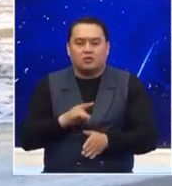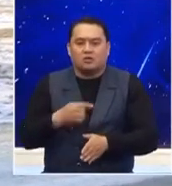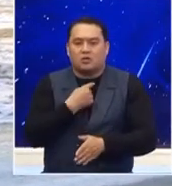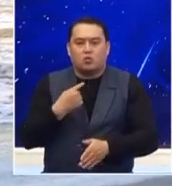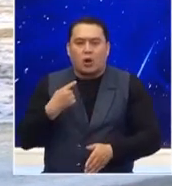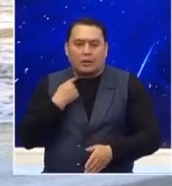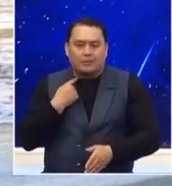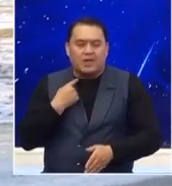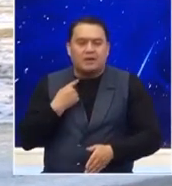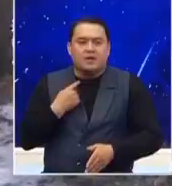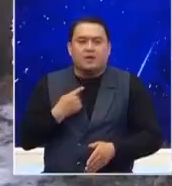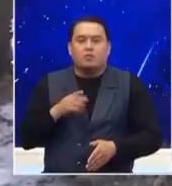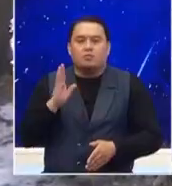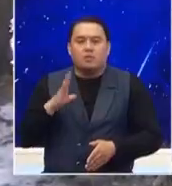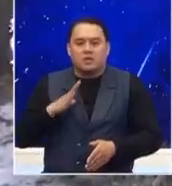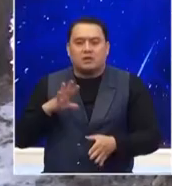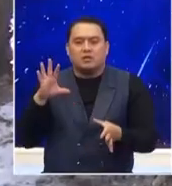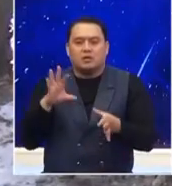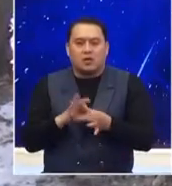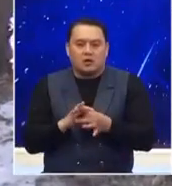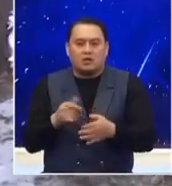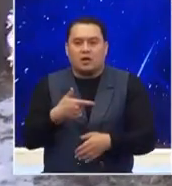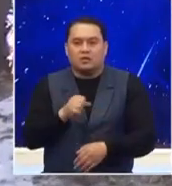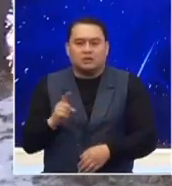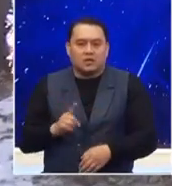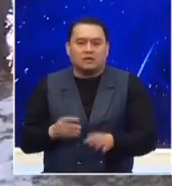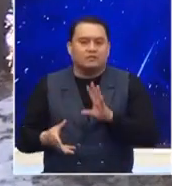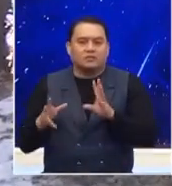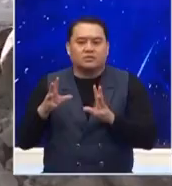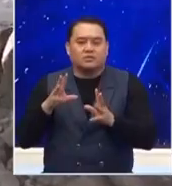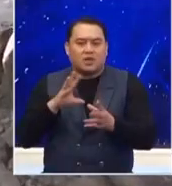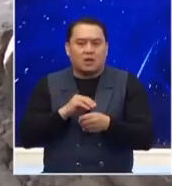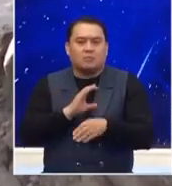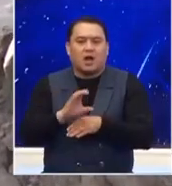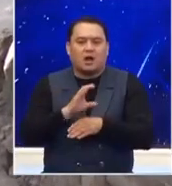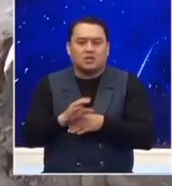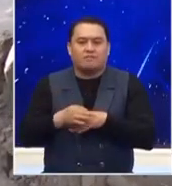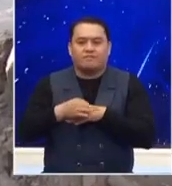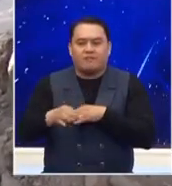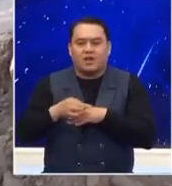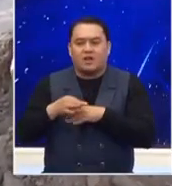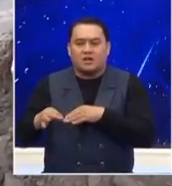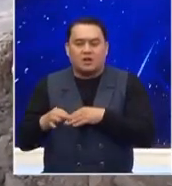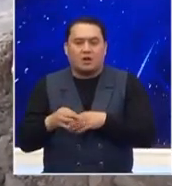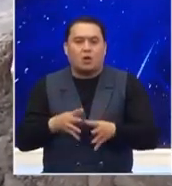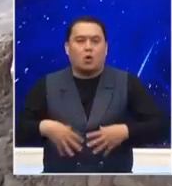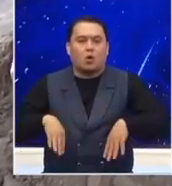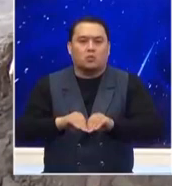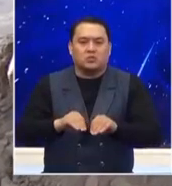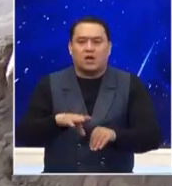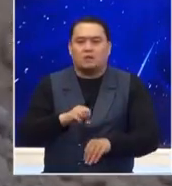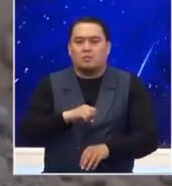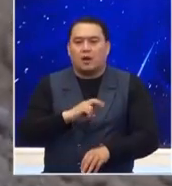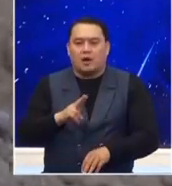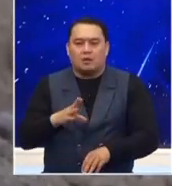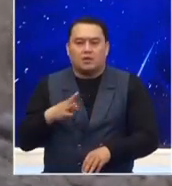областного центра, которые недавно были подключены к газу. В целом же ТСУСский производственный филиал акционерного общества